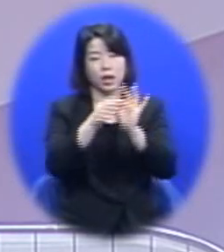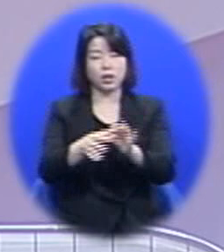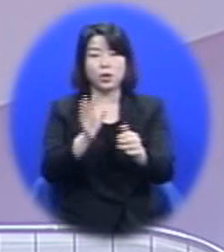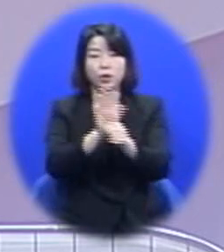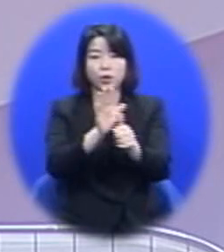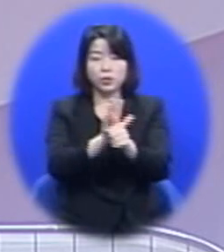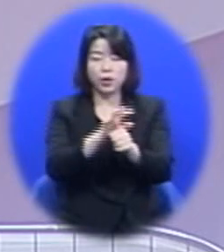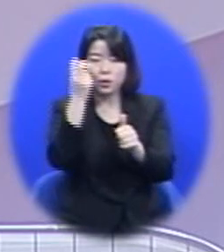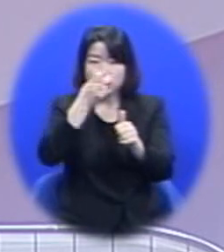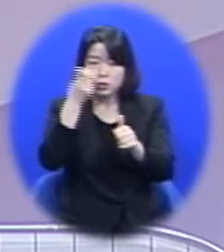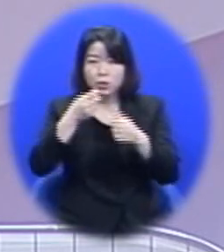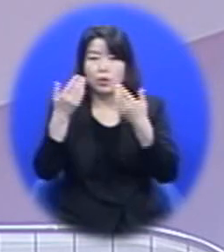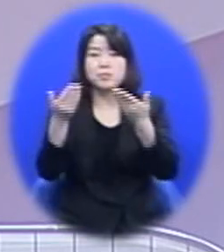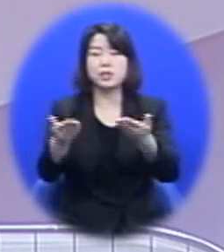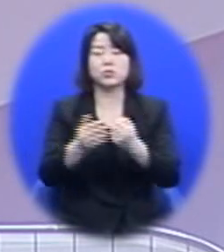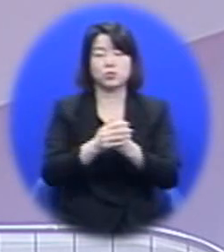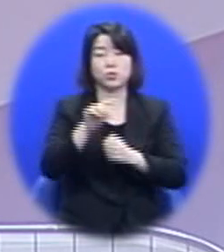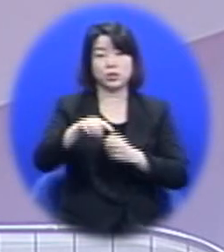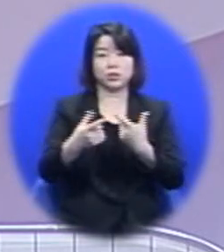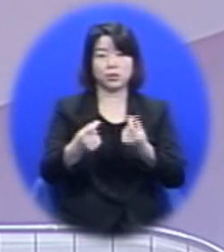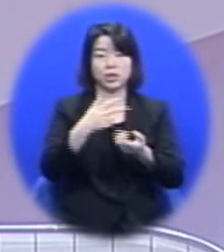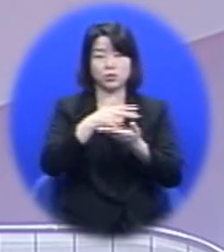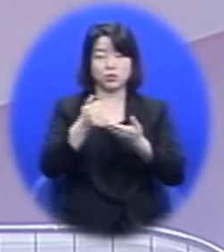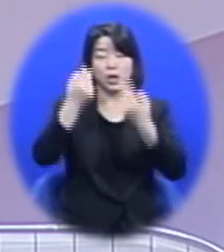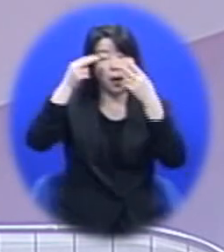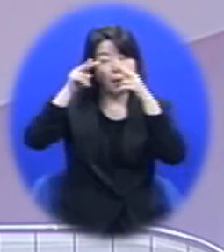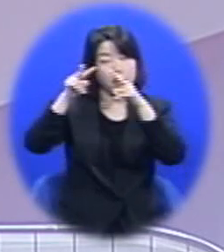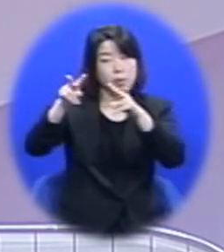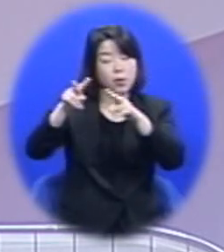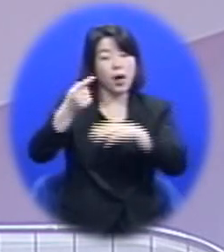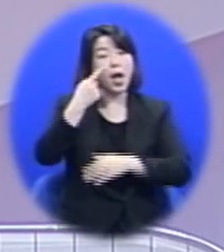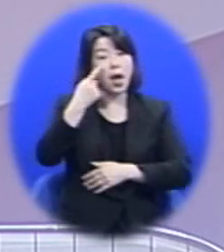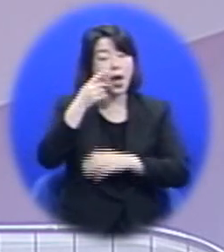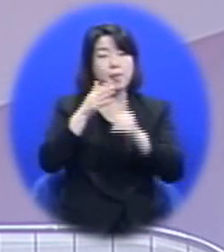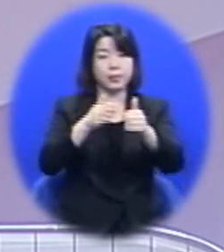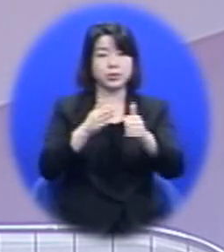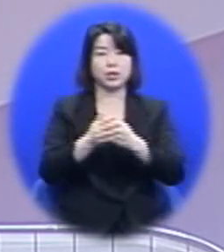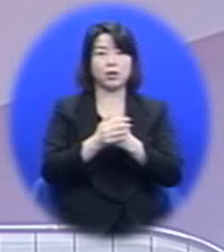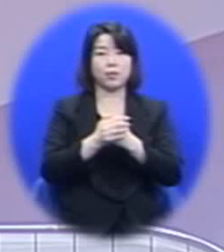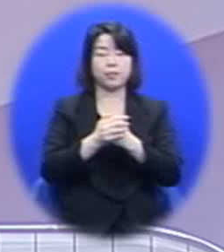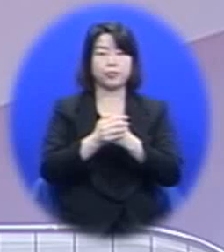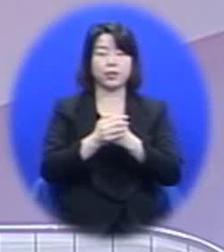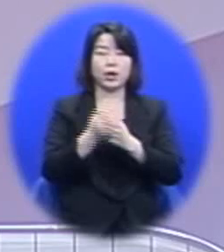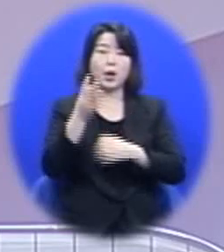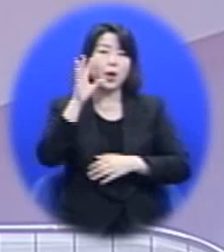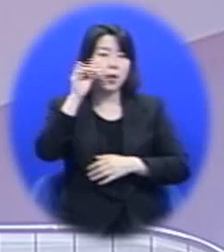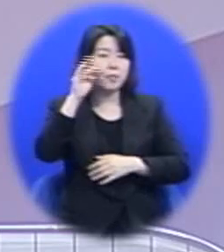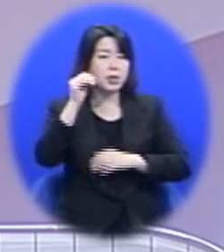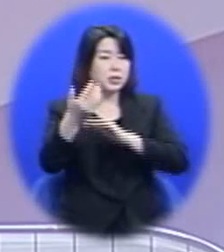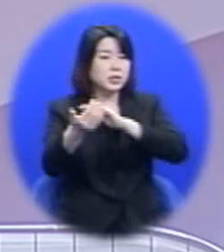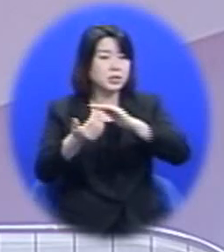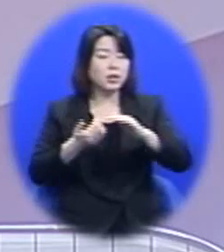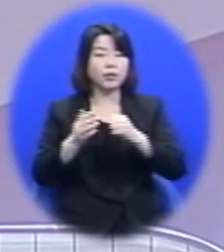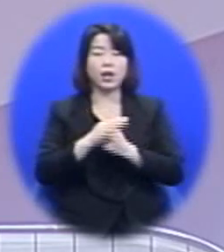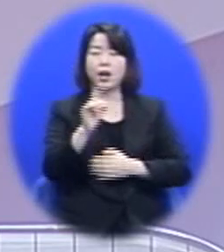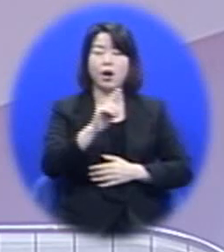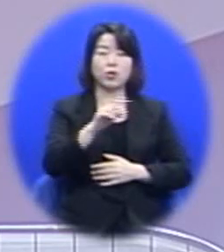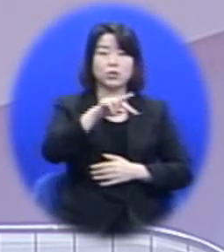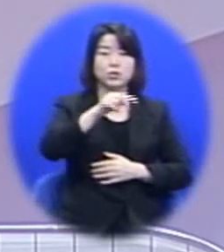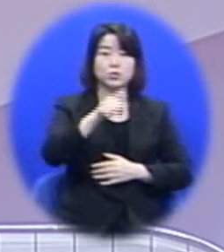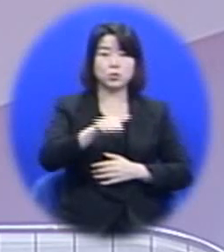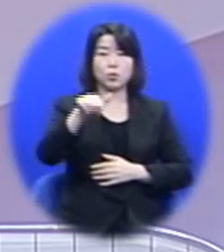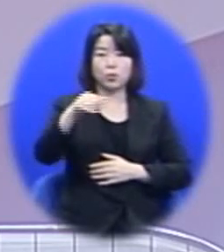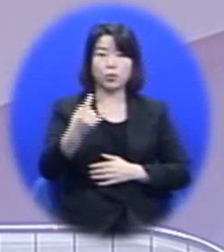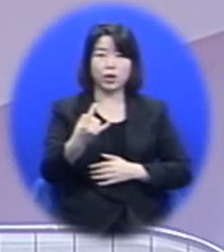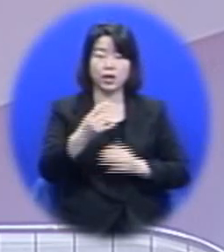격려해드리고 점검해드리고 그렇게 주님을 바라보고 살도록 한번 해보세요. 며칠 전에 어느 속해 가족들과